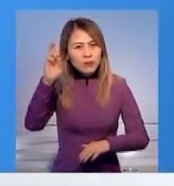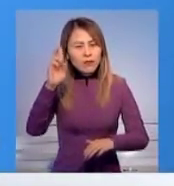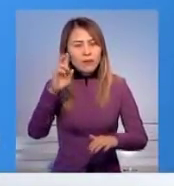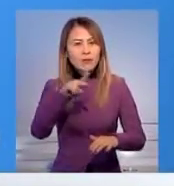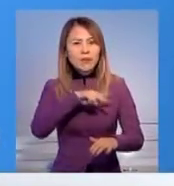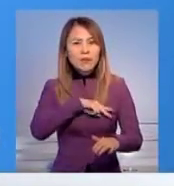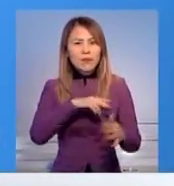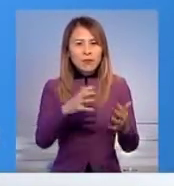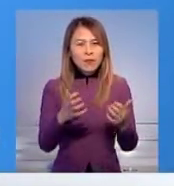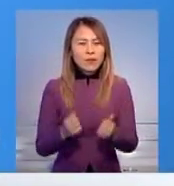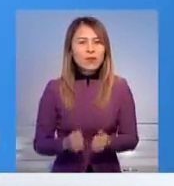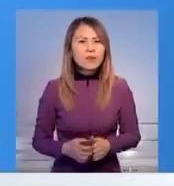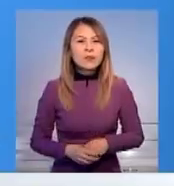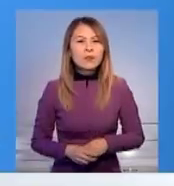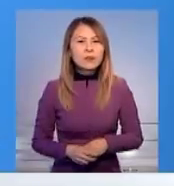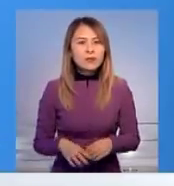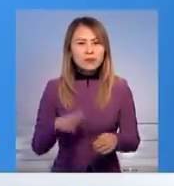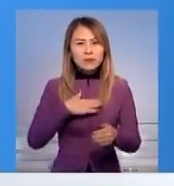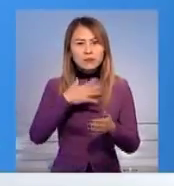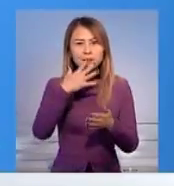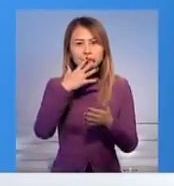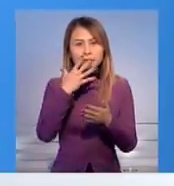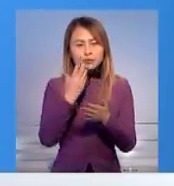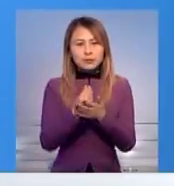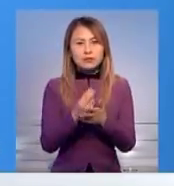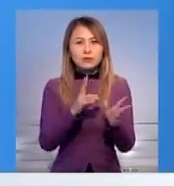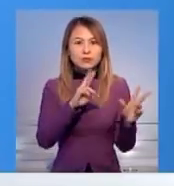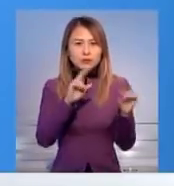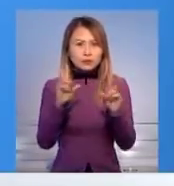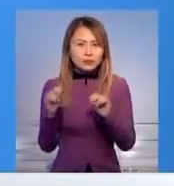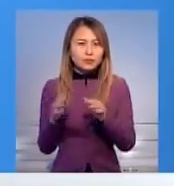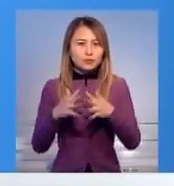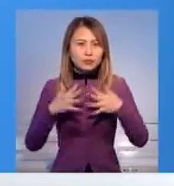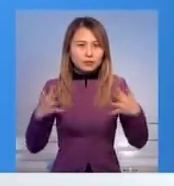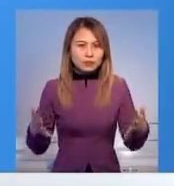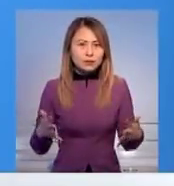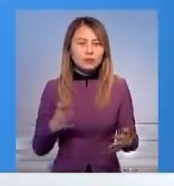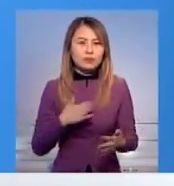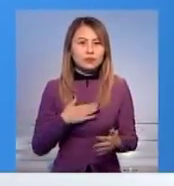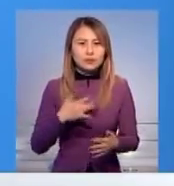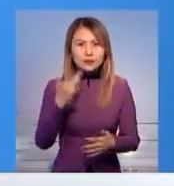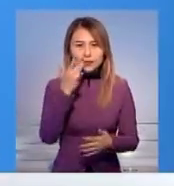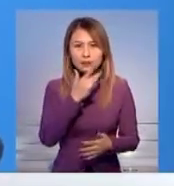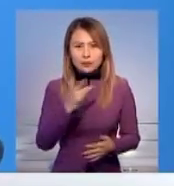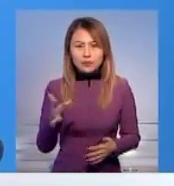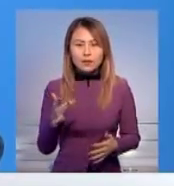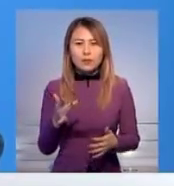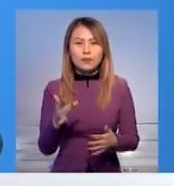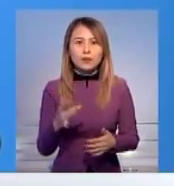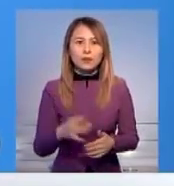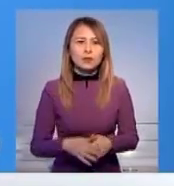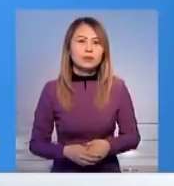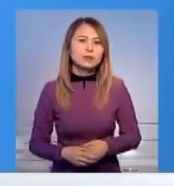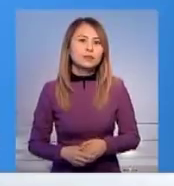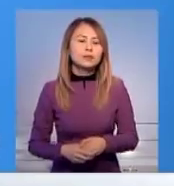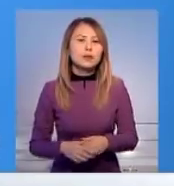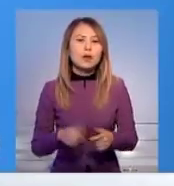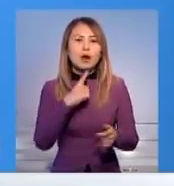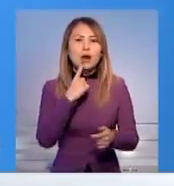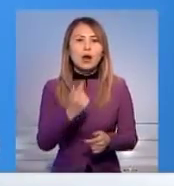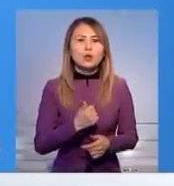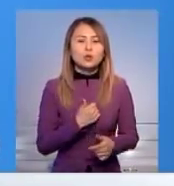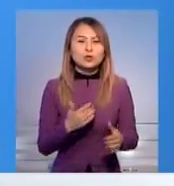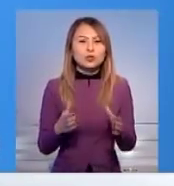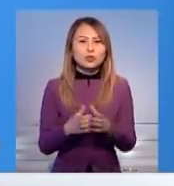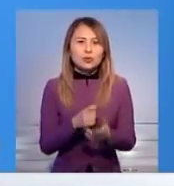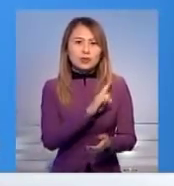алу біз үшін үлкен бақ. Сіздің саясатыңыздың арқасында қарулы күштер бейбіт